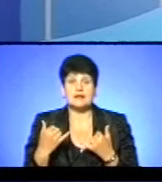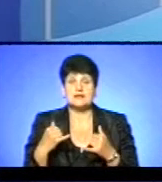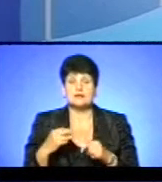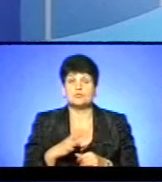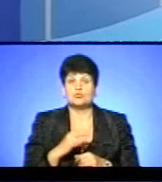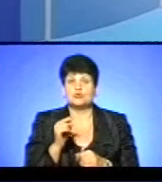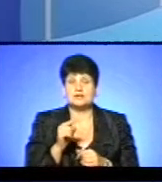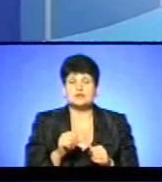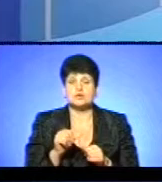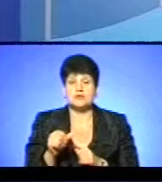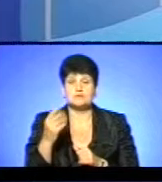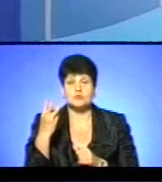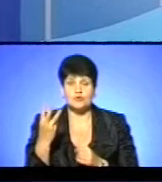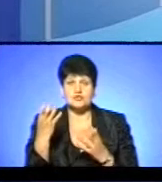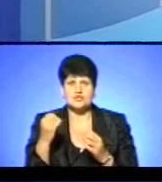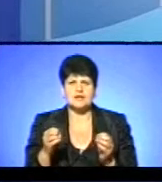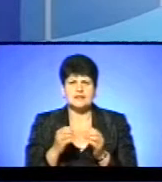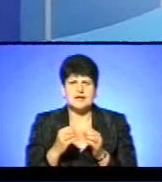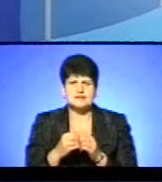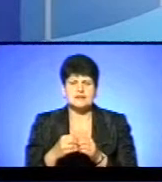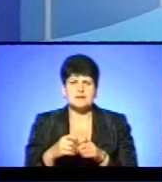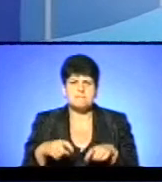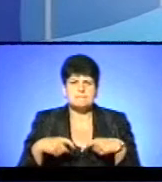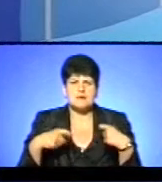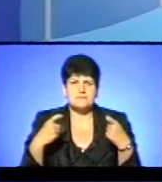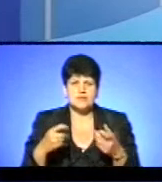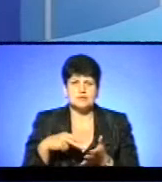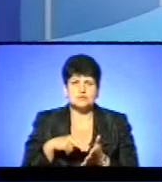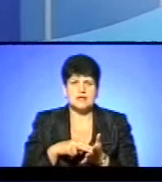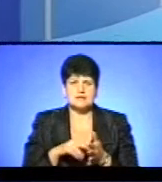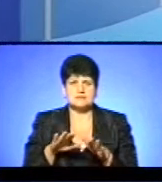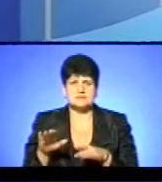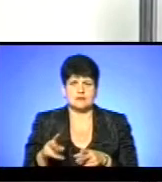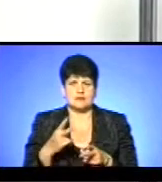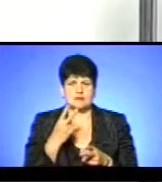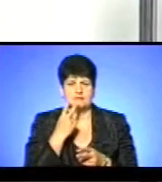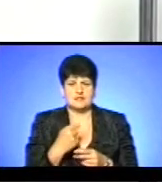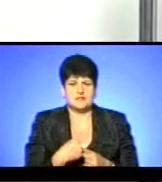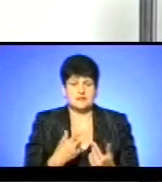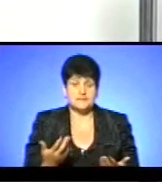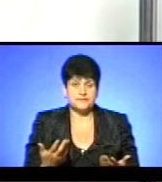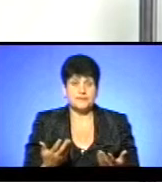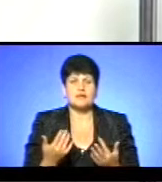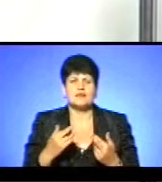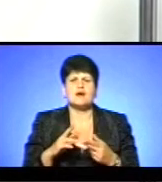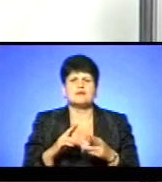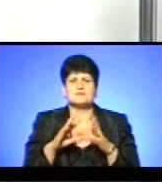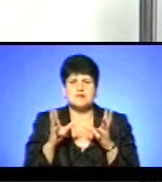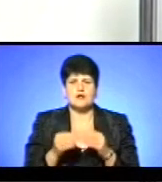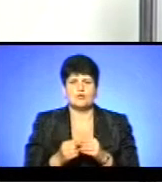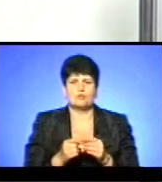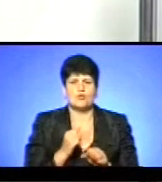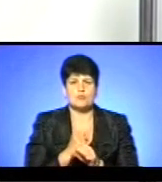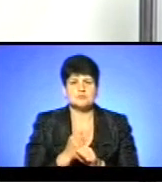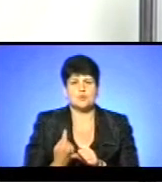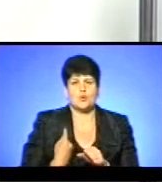то, що крім тих трьох, ще з десяток прибігло, які стояли просто на місцях і за нами пильнували. Як взагалі здійснюється охорона і догляд